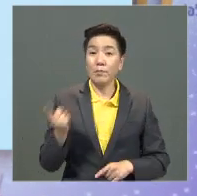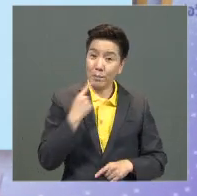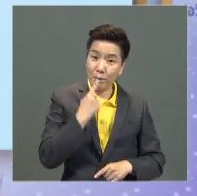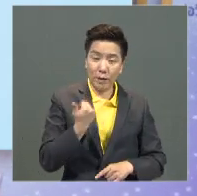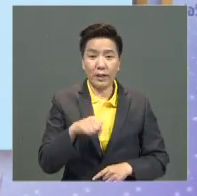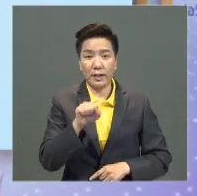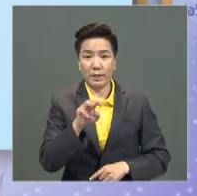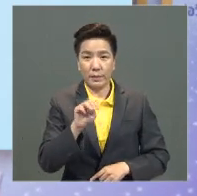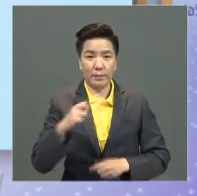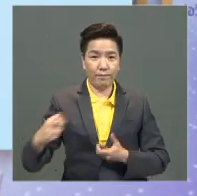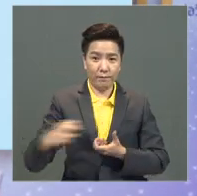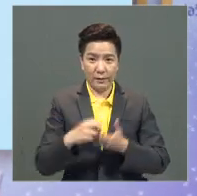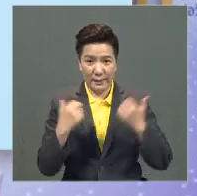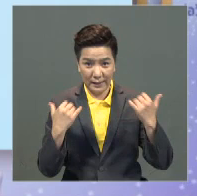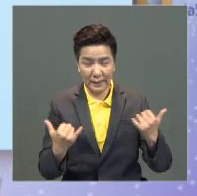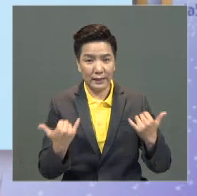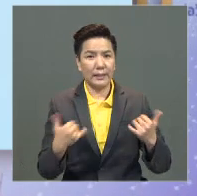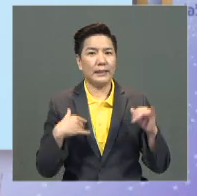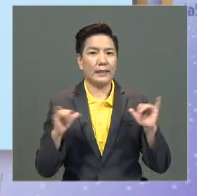ก็จะบอกค่ะก็คือตัว S